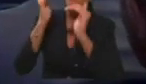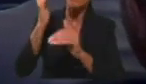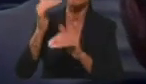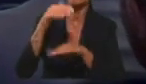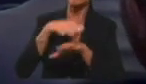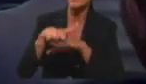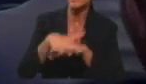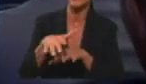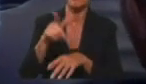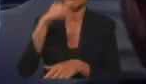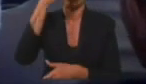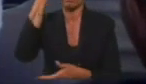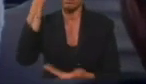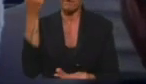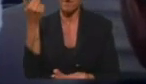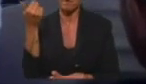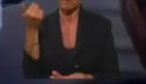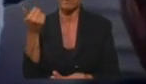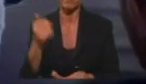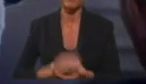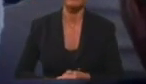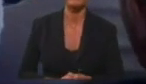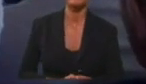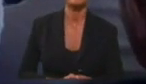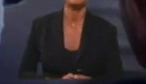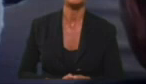No. Kupił rozwiązania